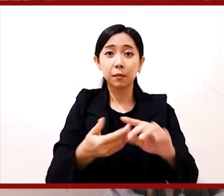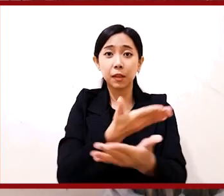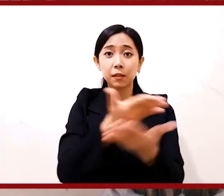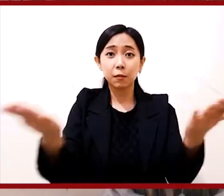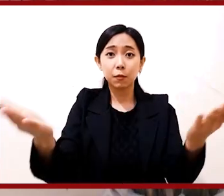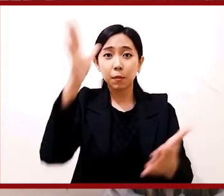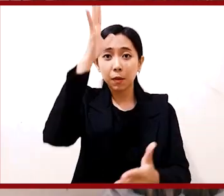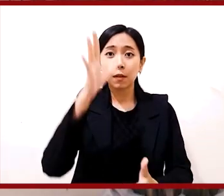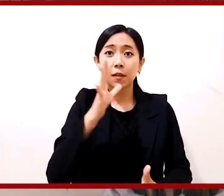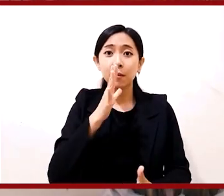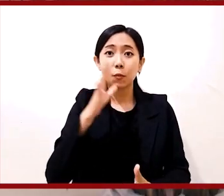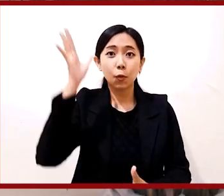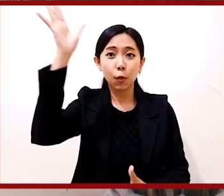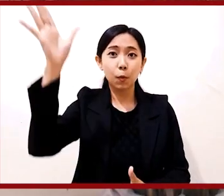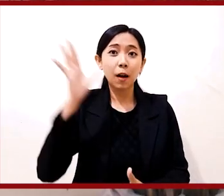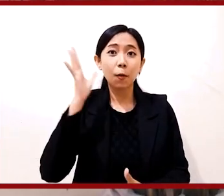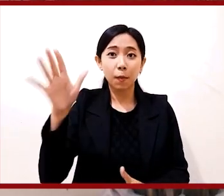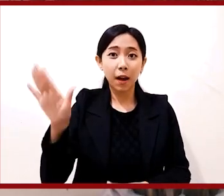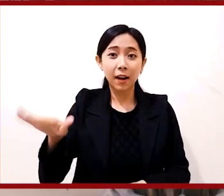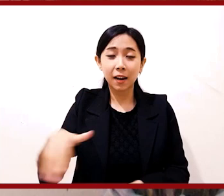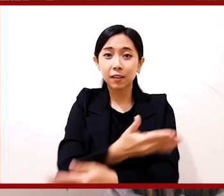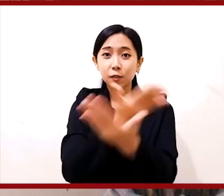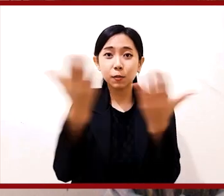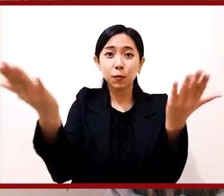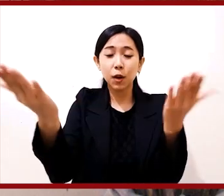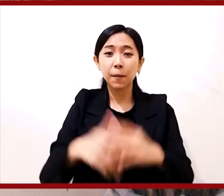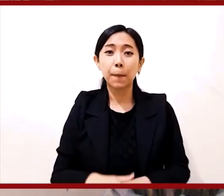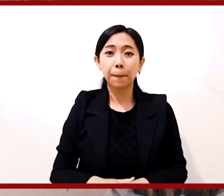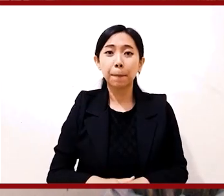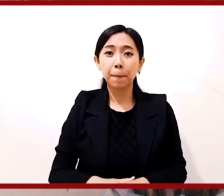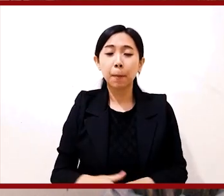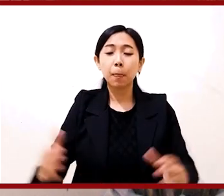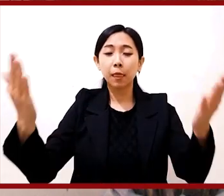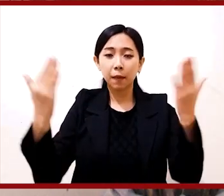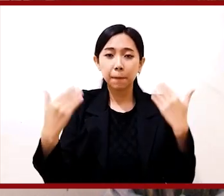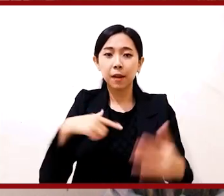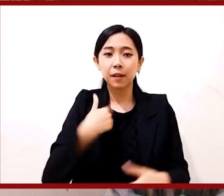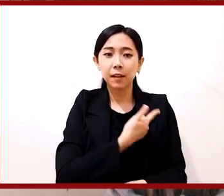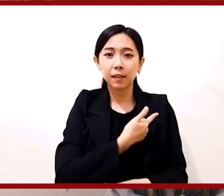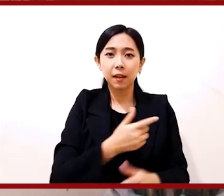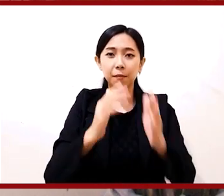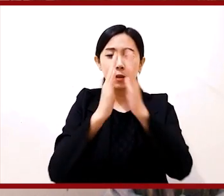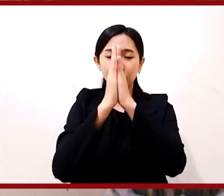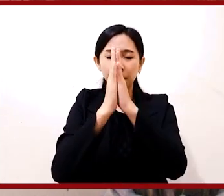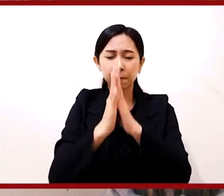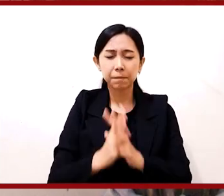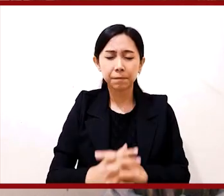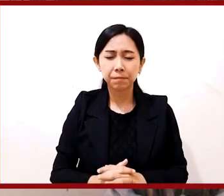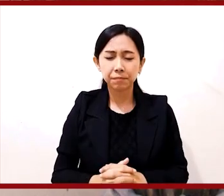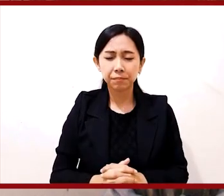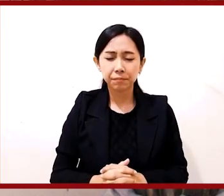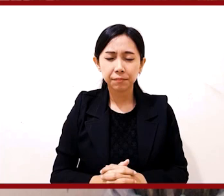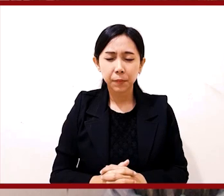Bapak, Ibu, Oma, Opa, serta anak-anak yang dikasihi oleh Tuhan Yesus Kristus, mari kita menaikkan doa